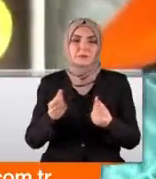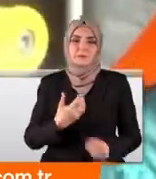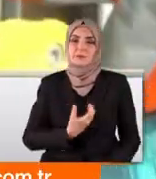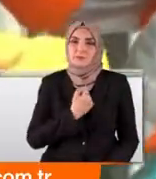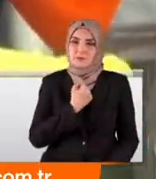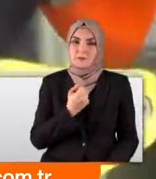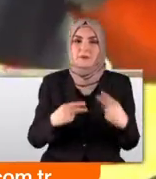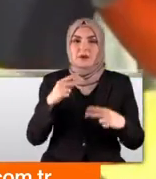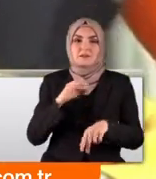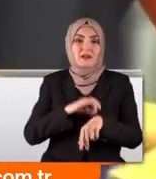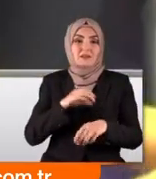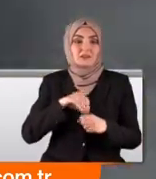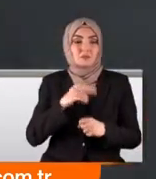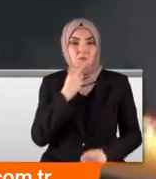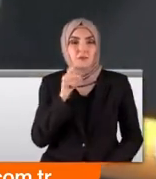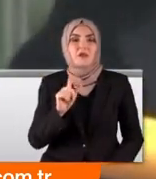bırakmıyor.